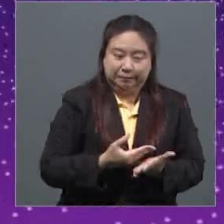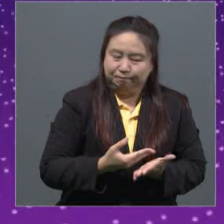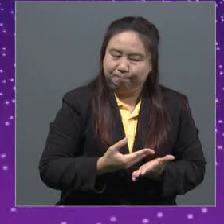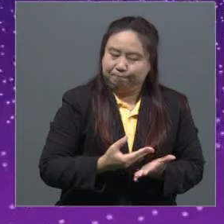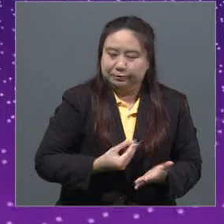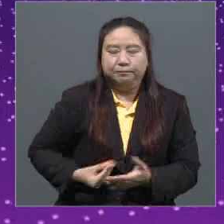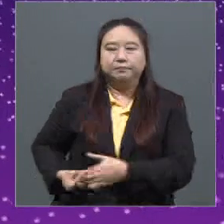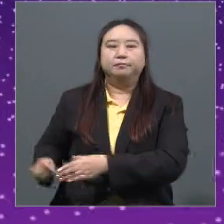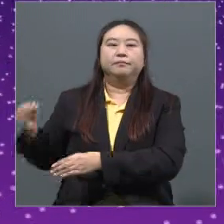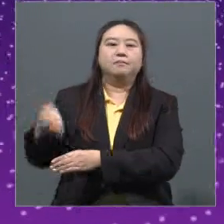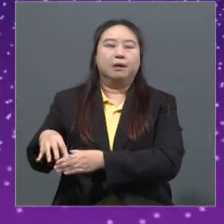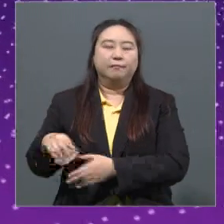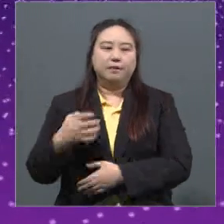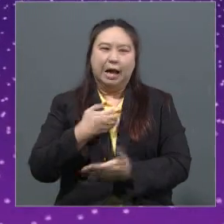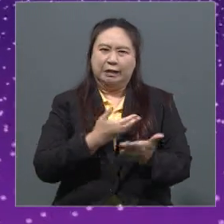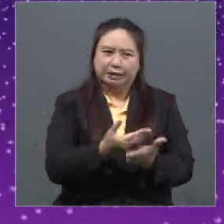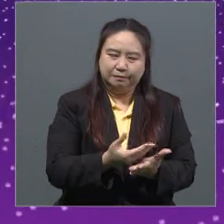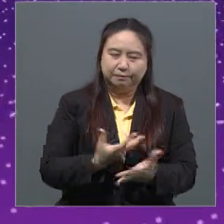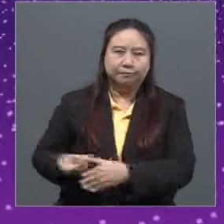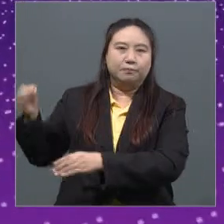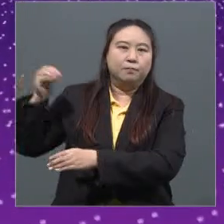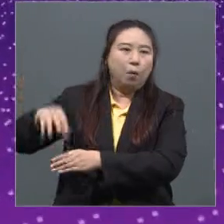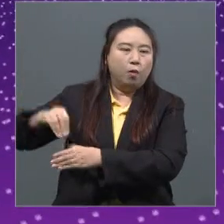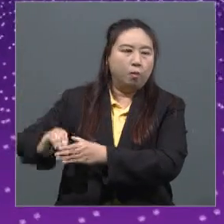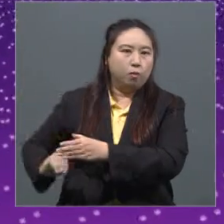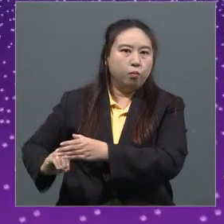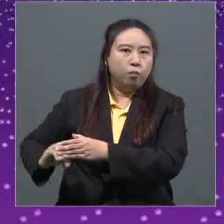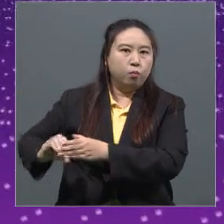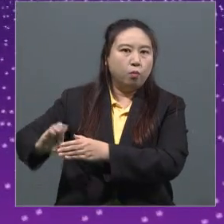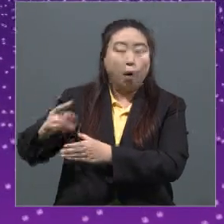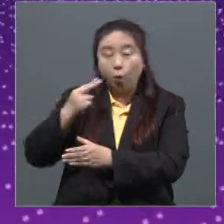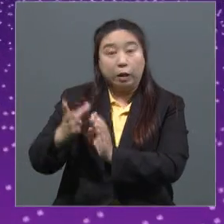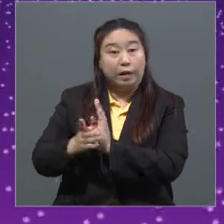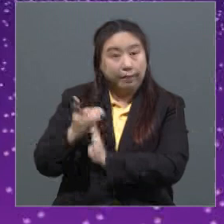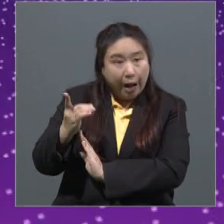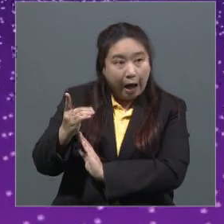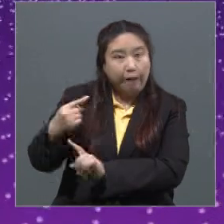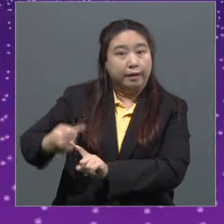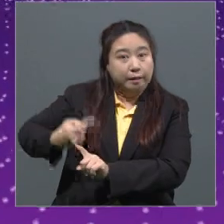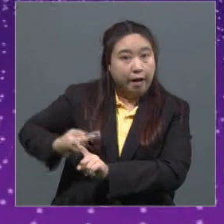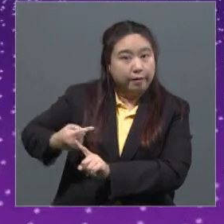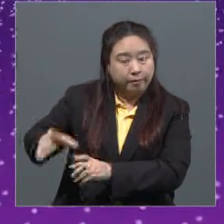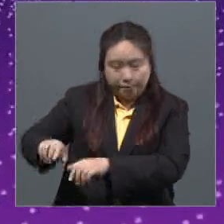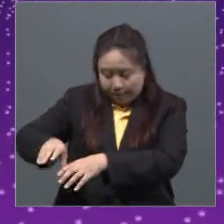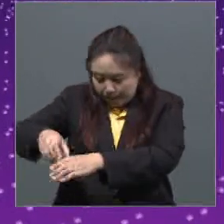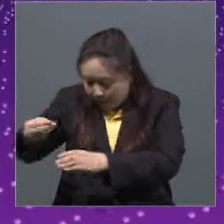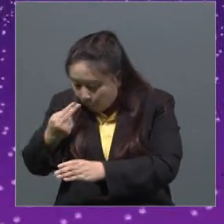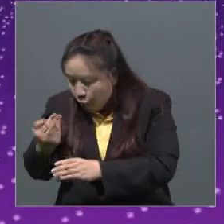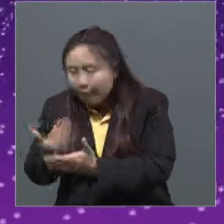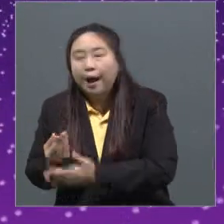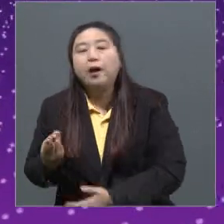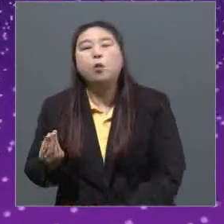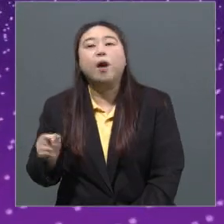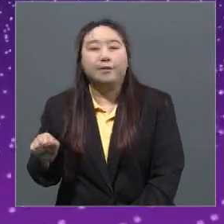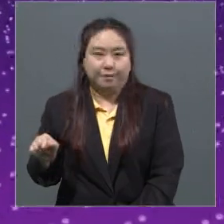ต่ละสัปดาห์ที่คุณไปซื้อบุหรี่สูบนั้นเนี่ยมีปริมาณของเงินที่ต้องไปซื้อเนี่ยเท่าไหร่นะอันนี้เป็นวิธีแม่บ้าน